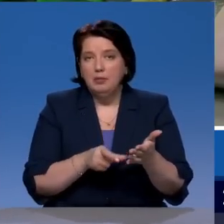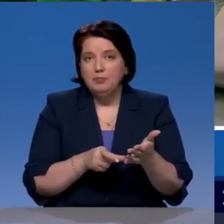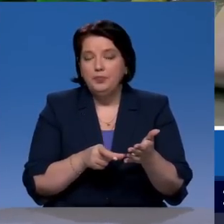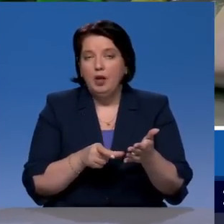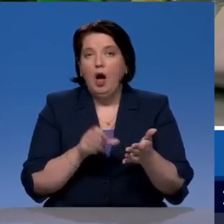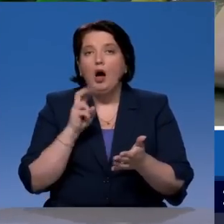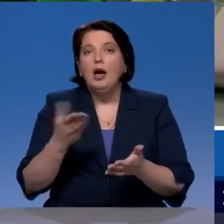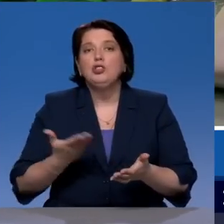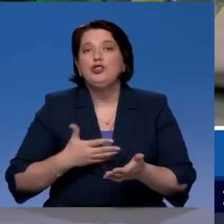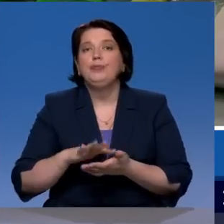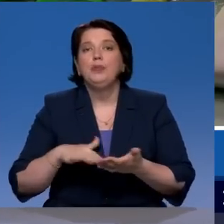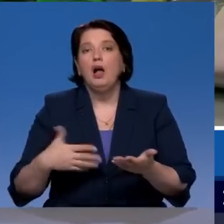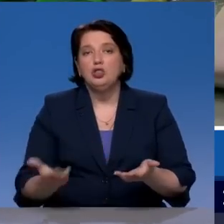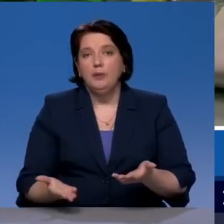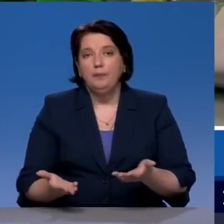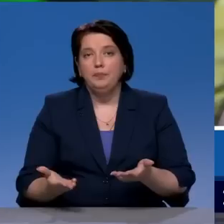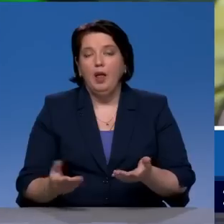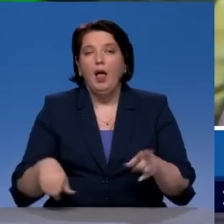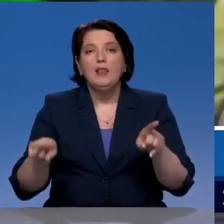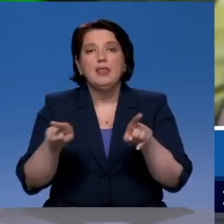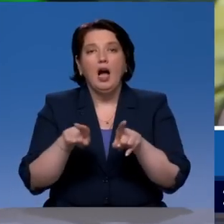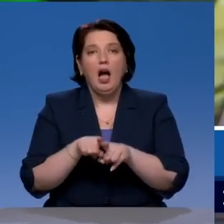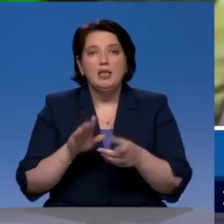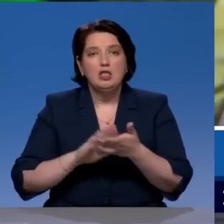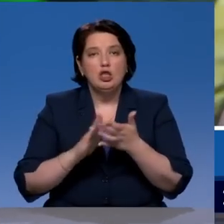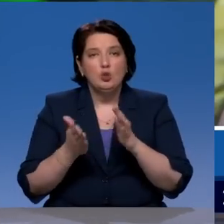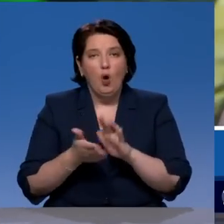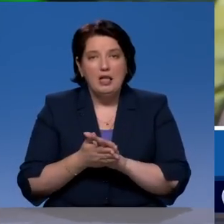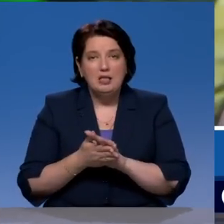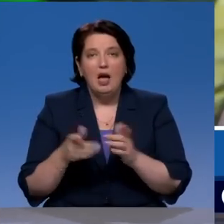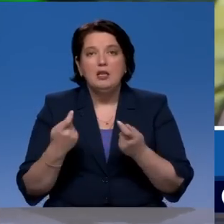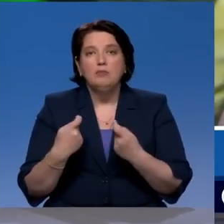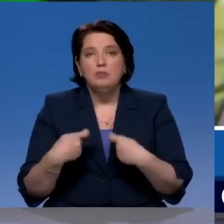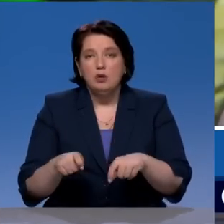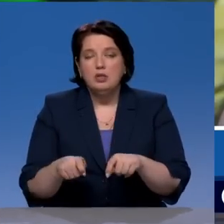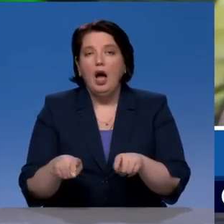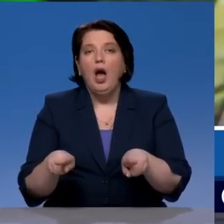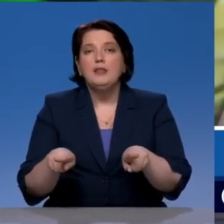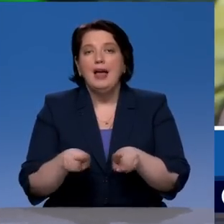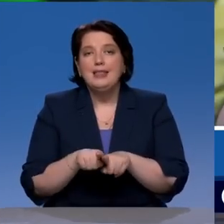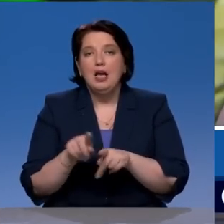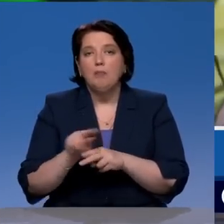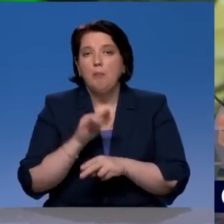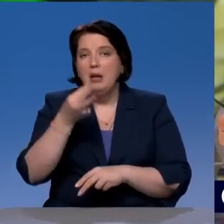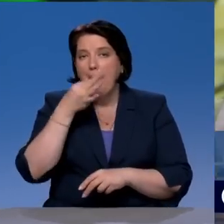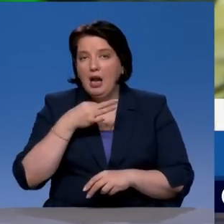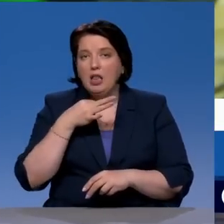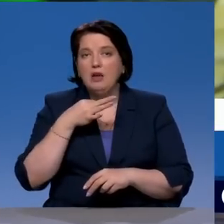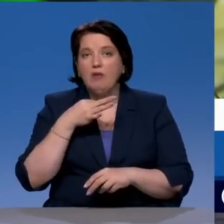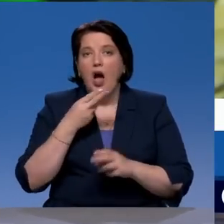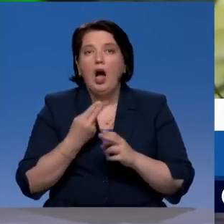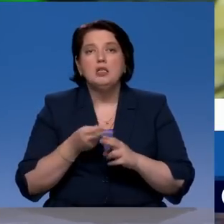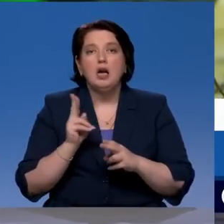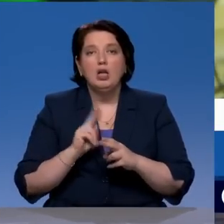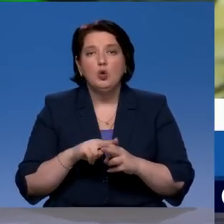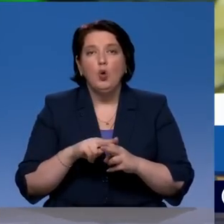деле сама ситуация с отпуском именно тех препаратов, которые в аптеке